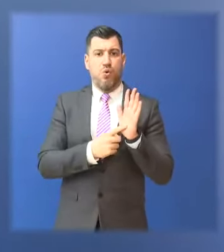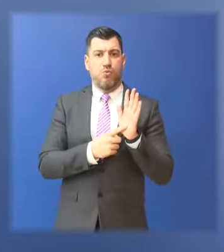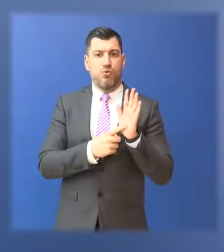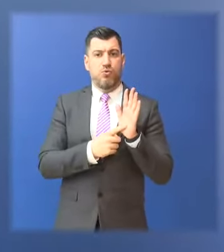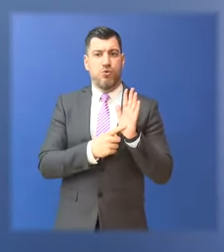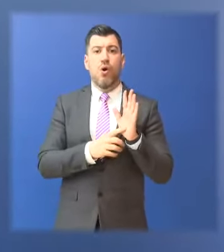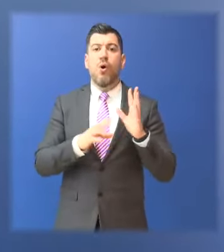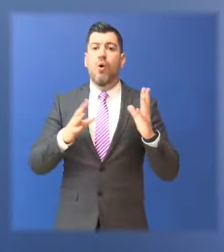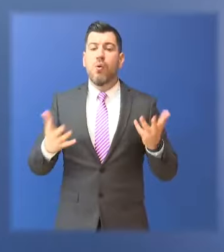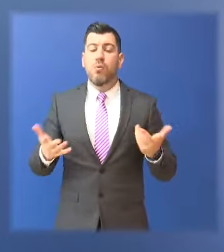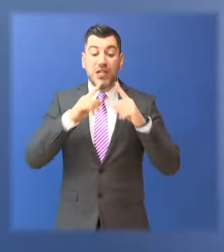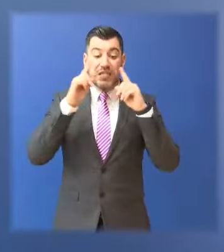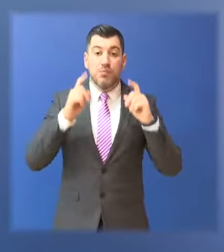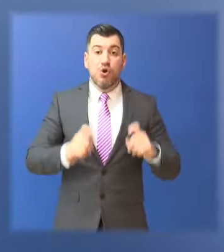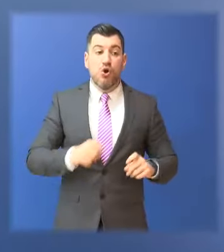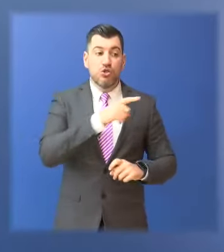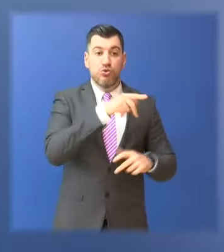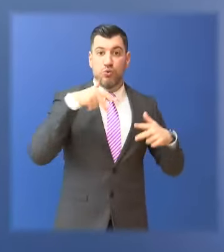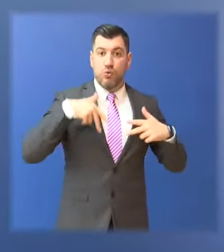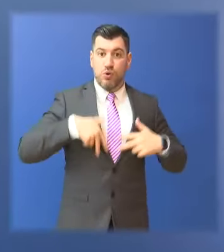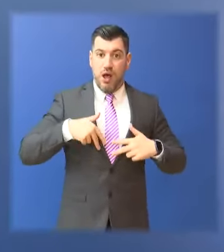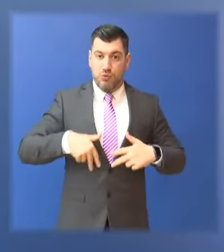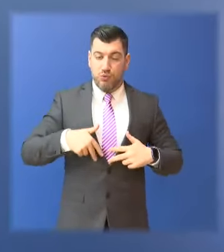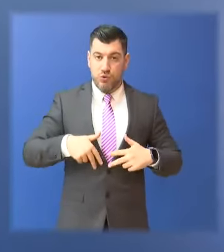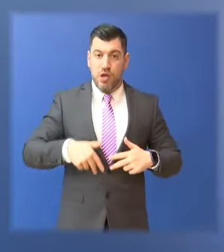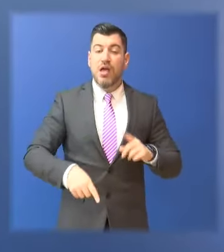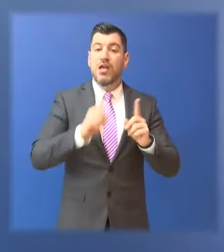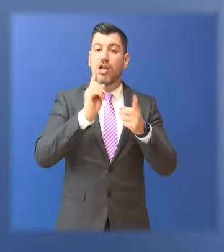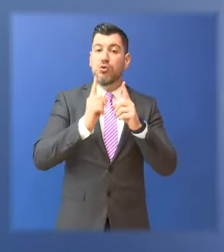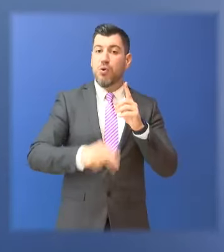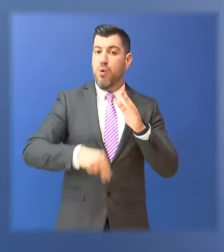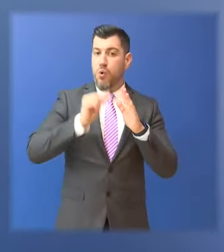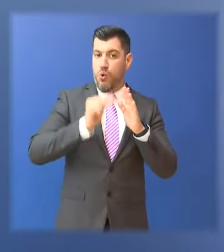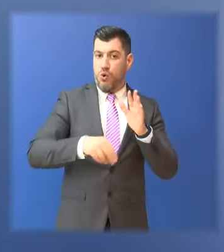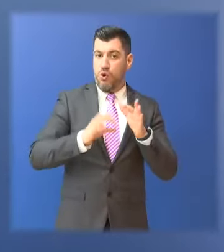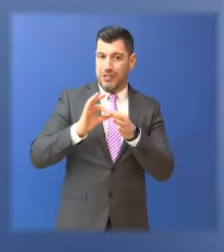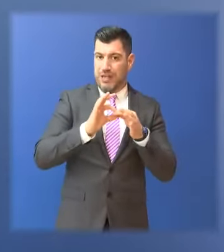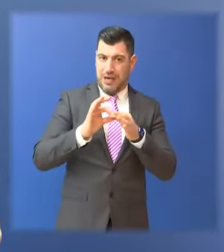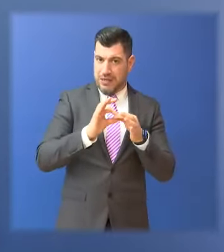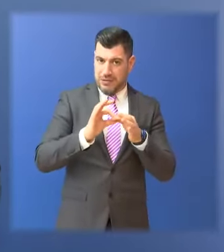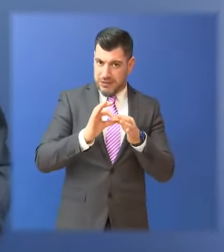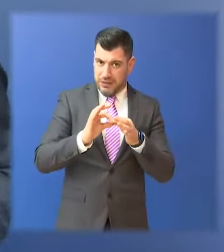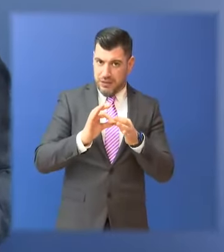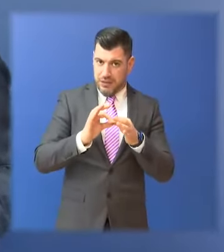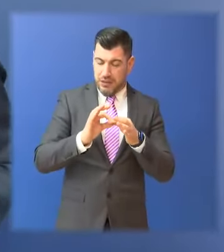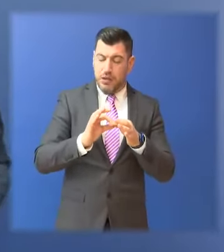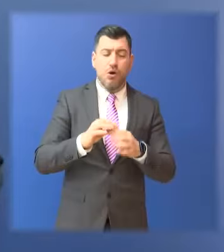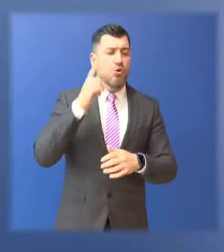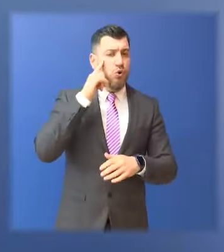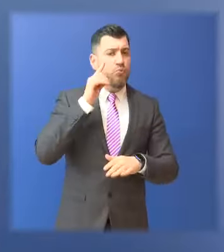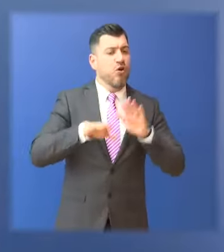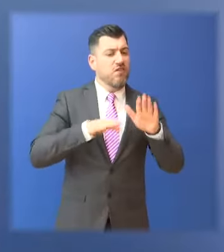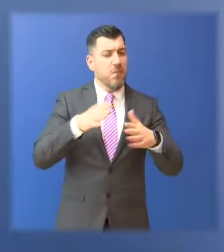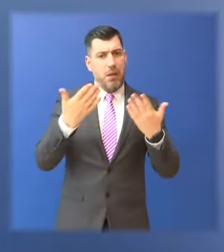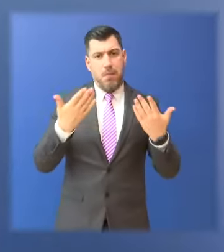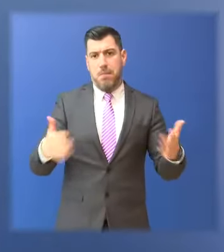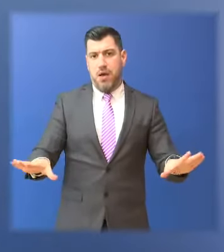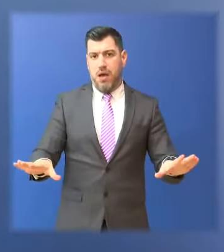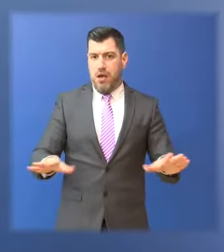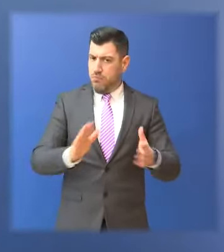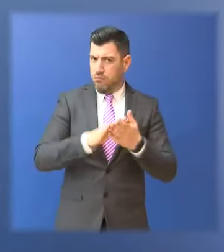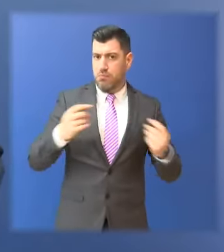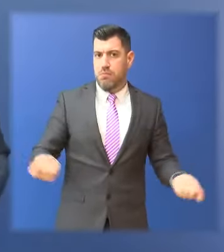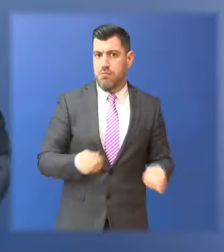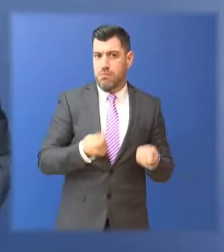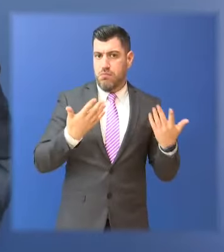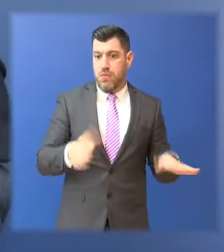στον πυλώνα που αφορά αυτές στο μνημόνιο συνεργασίας, θεωρώ ότι τα βήματα που έπρεπε να γίνουν έχουν γίνει. Υπάρχει και ένας δεύτερος πυλώνας,